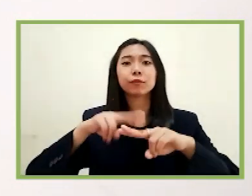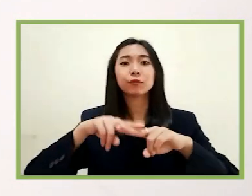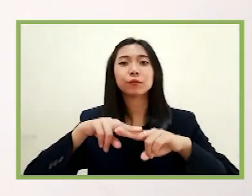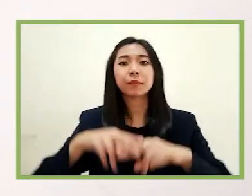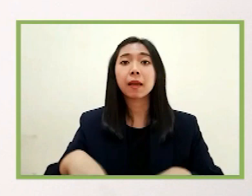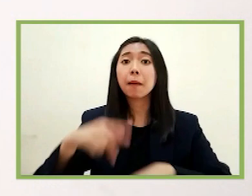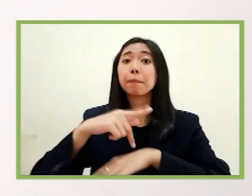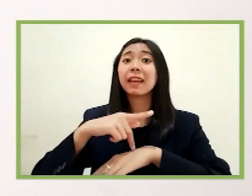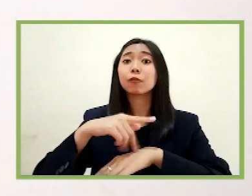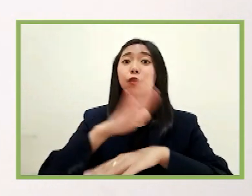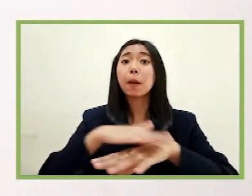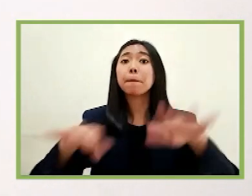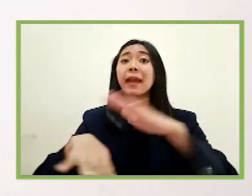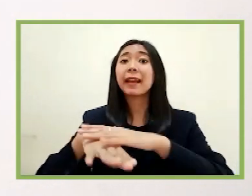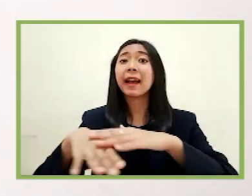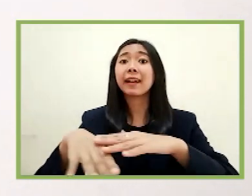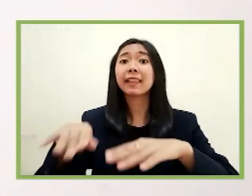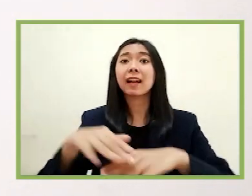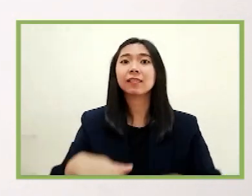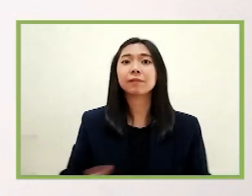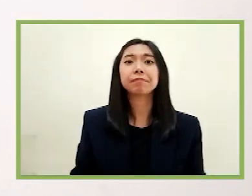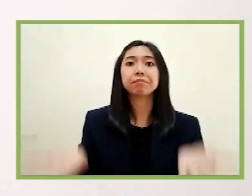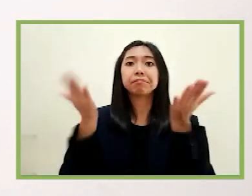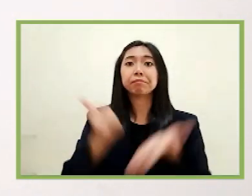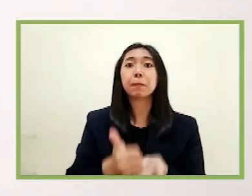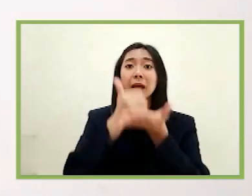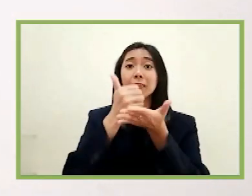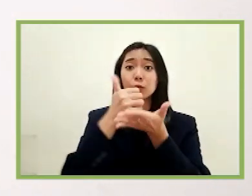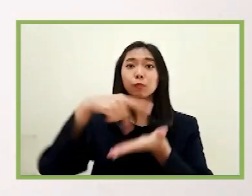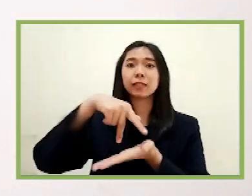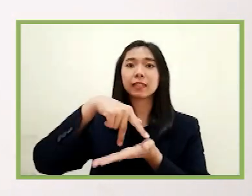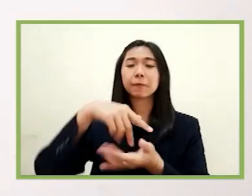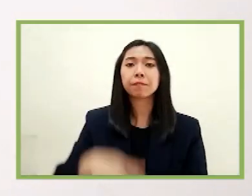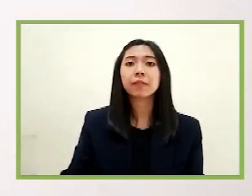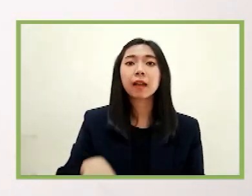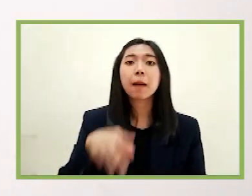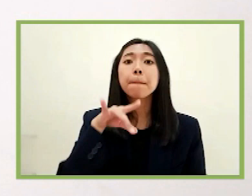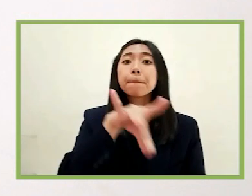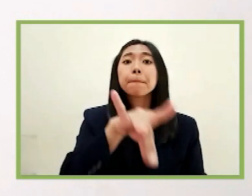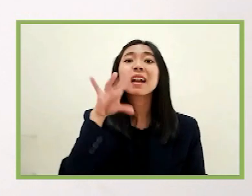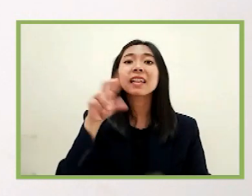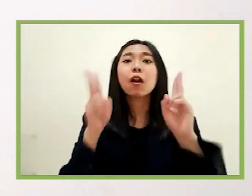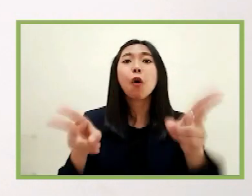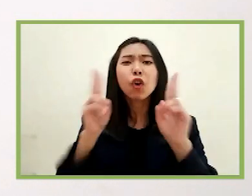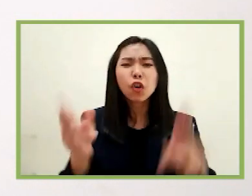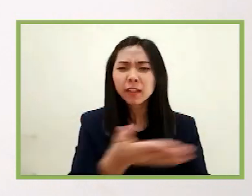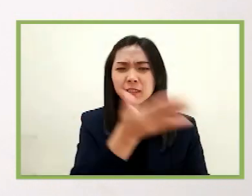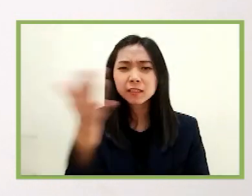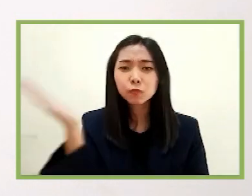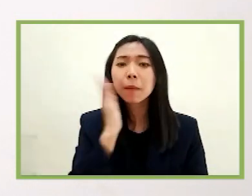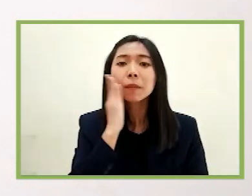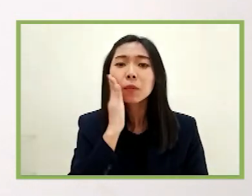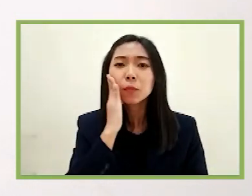memegang tangannya dan membantu dia berdiri kemudian ia memanggil orang-orang Kudus beserta janda-janda